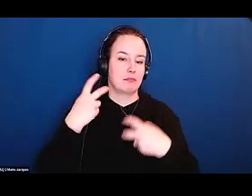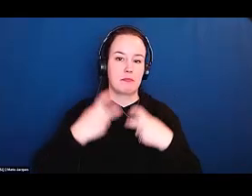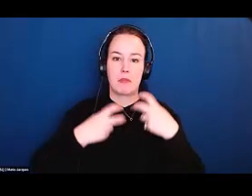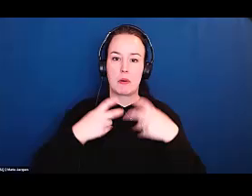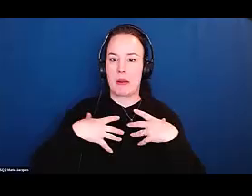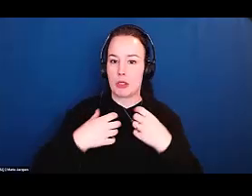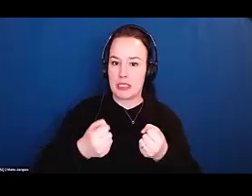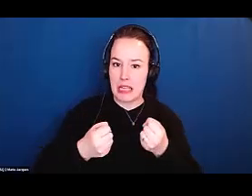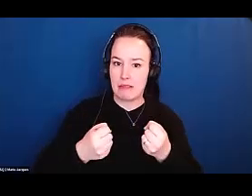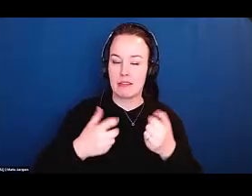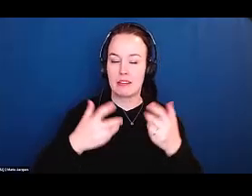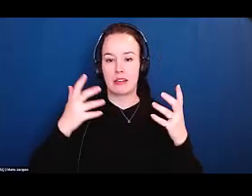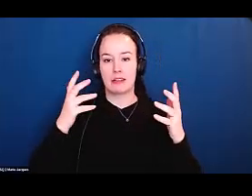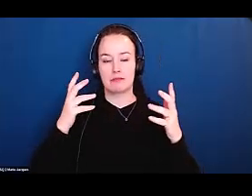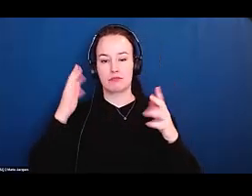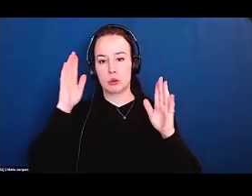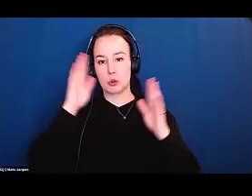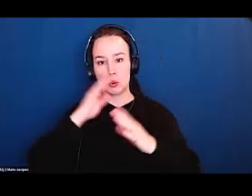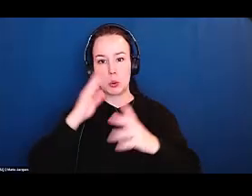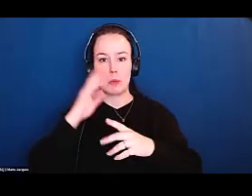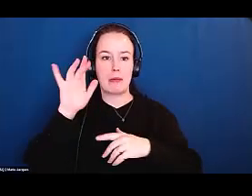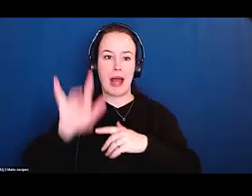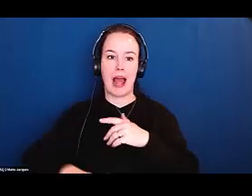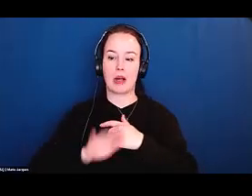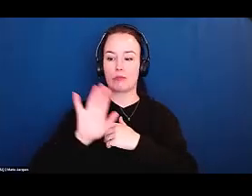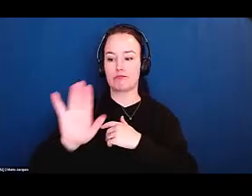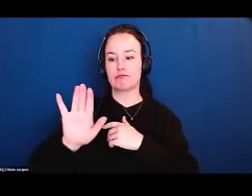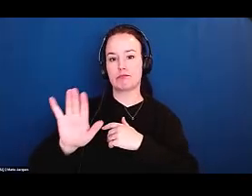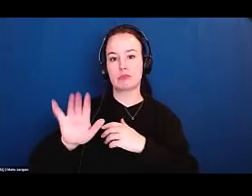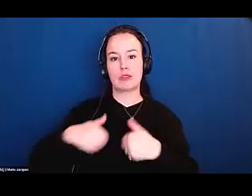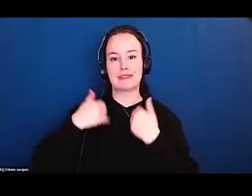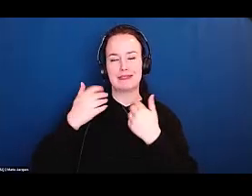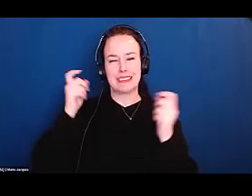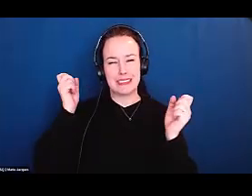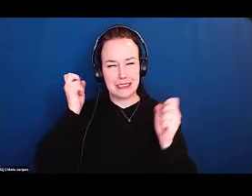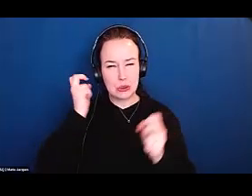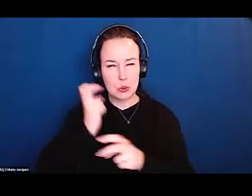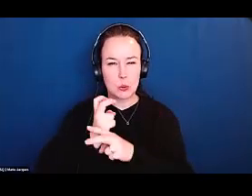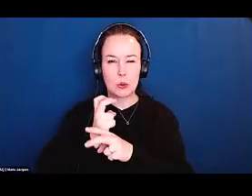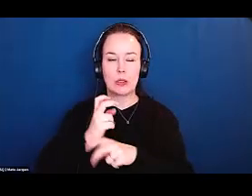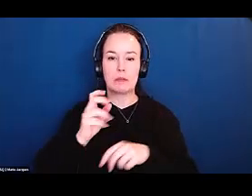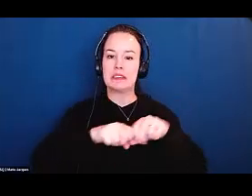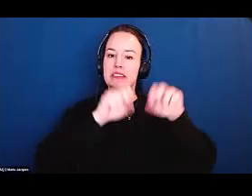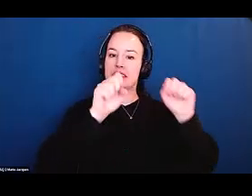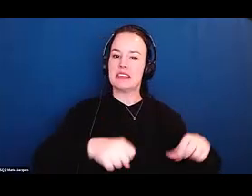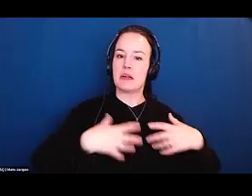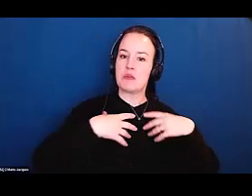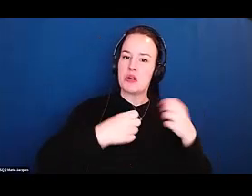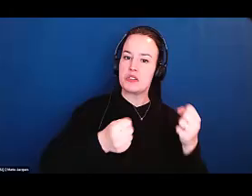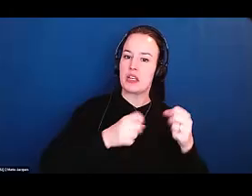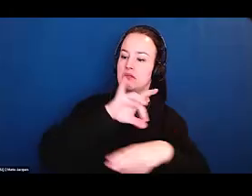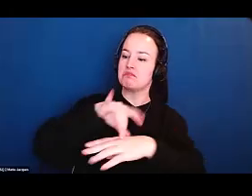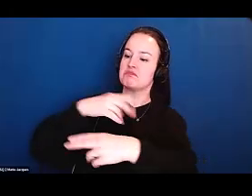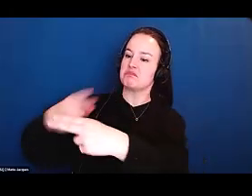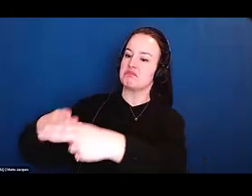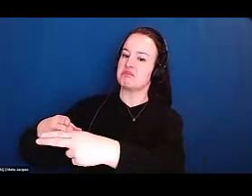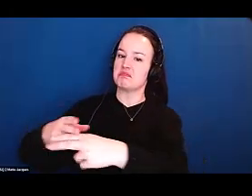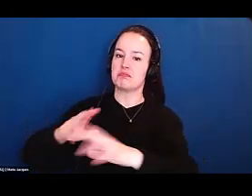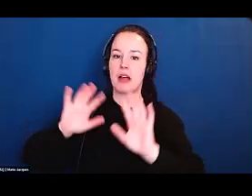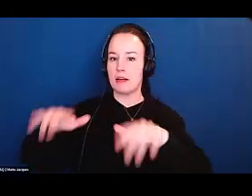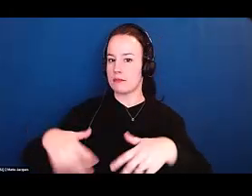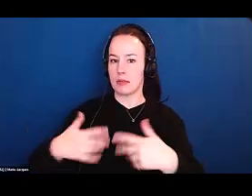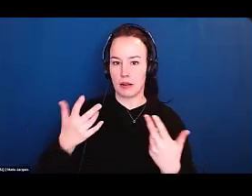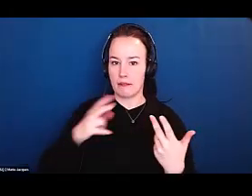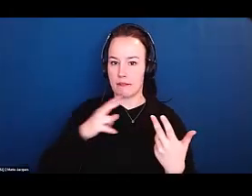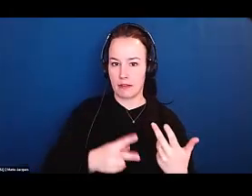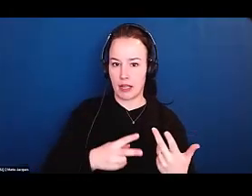des troubles qui proviennent de vies très très dures et un système de santé qui leur donne un diagnostic. Et